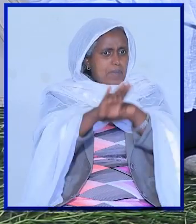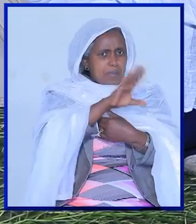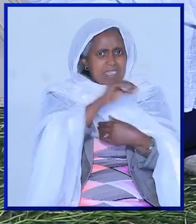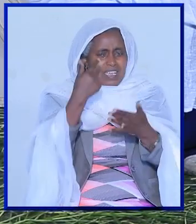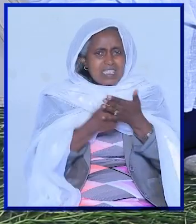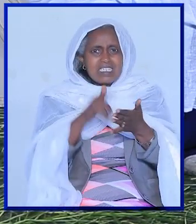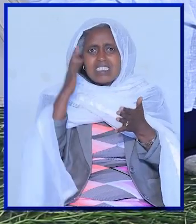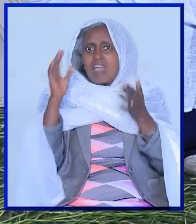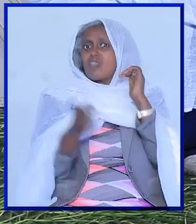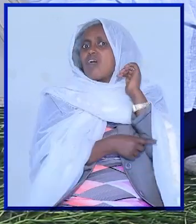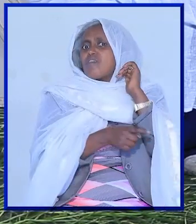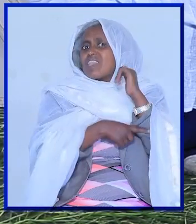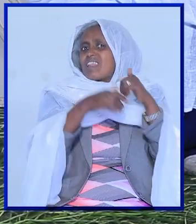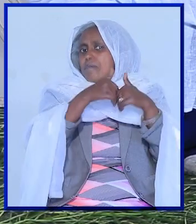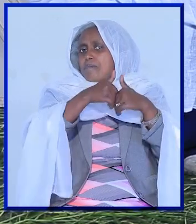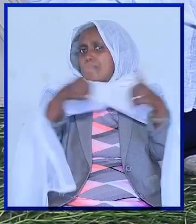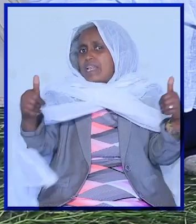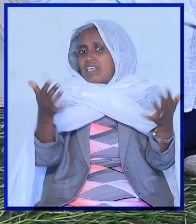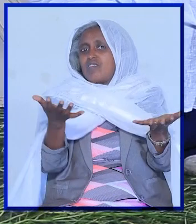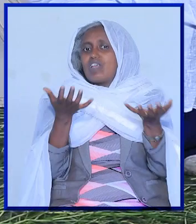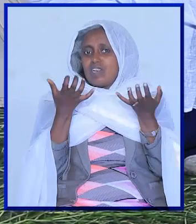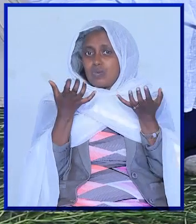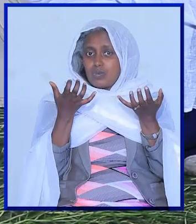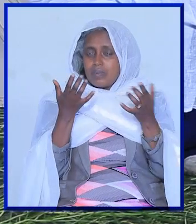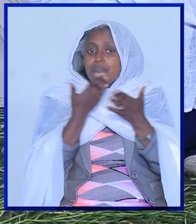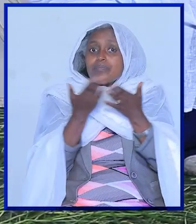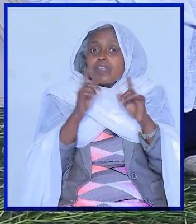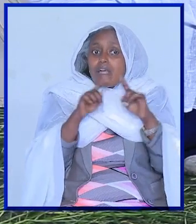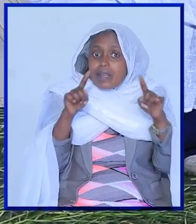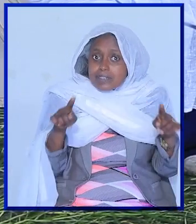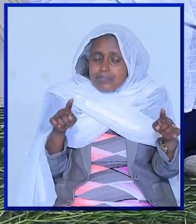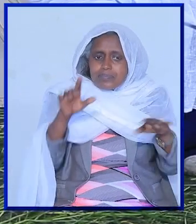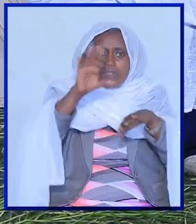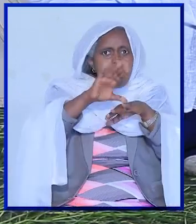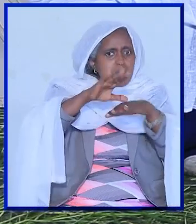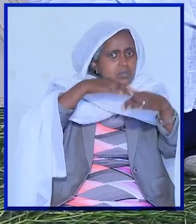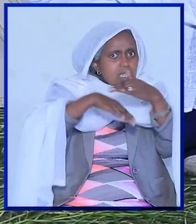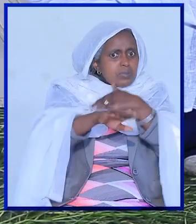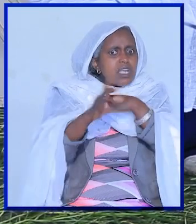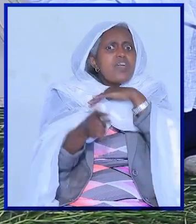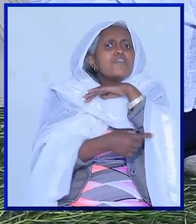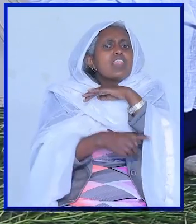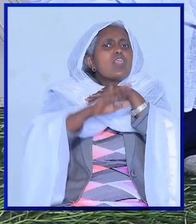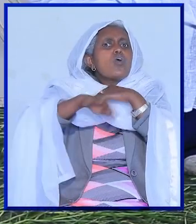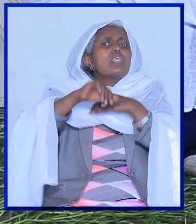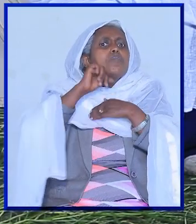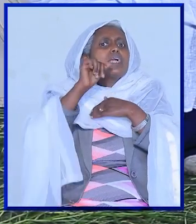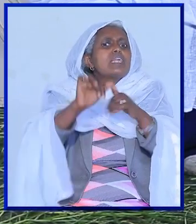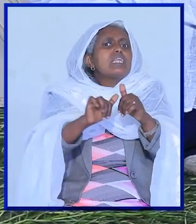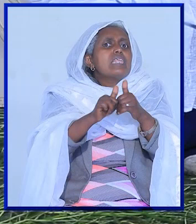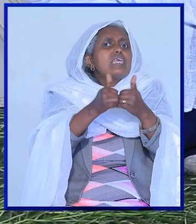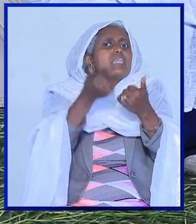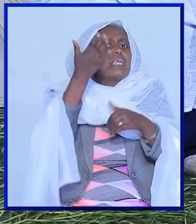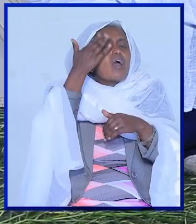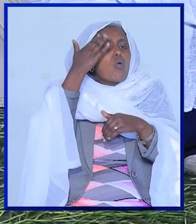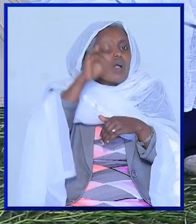አይነቱ ፈተና መላቀቅ ፈለኩ። ነገር ግን ገዳም ገብቼስ እንደማልፈተን እንዴት እርግጠኛ